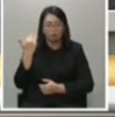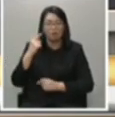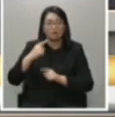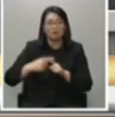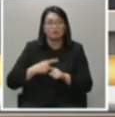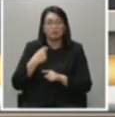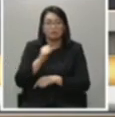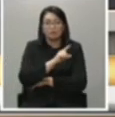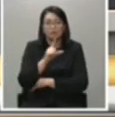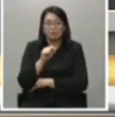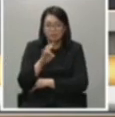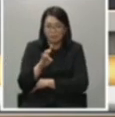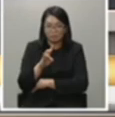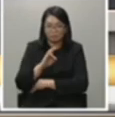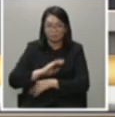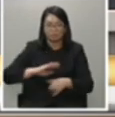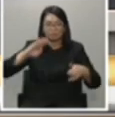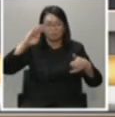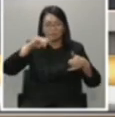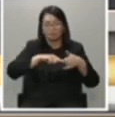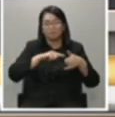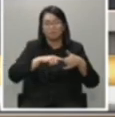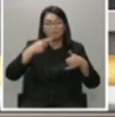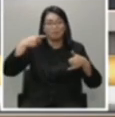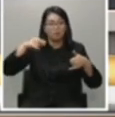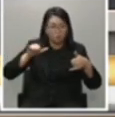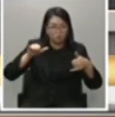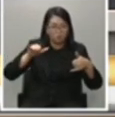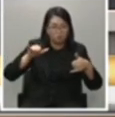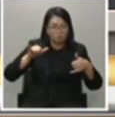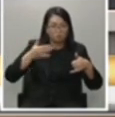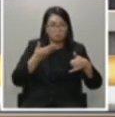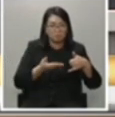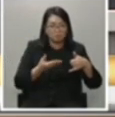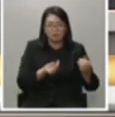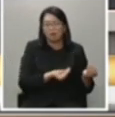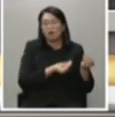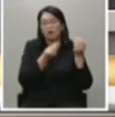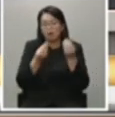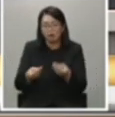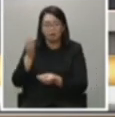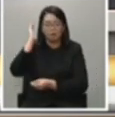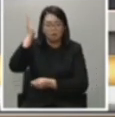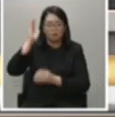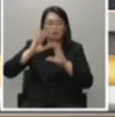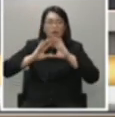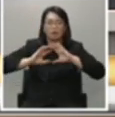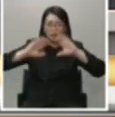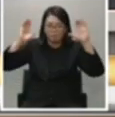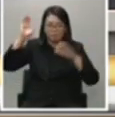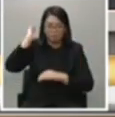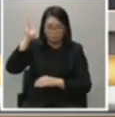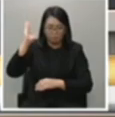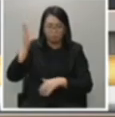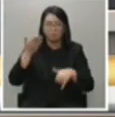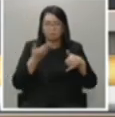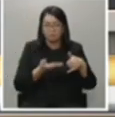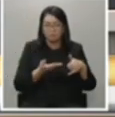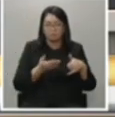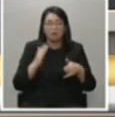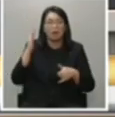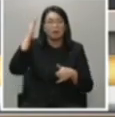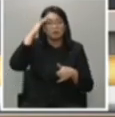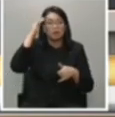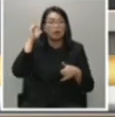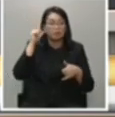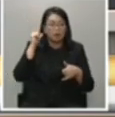มพลเอกประยุทธ์จันทร์โอชานายกรัฐมนตรีได้มอบหมายให้โฆษกรัฐบาลแถลงว่าพลเอกประยุทธ์เพิ่งทราบข่